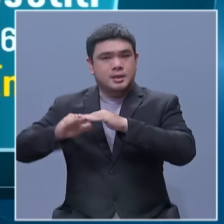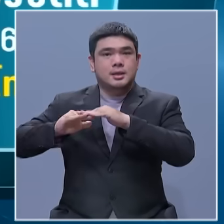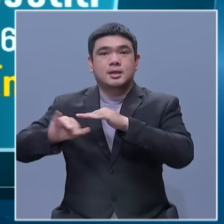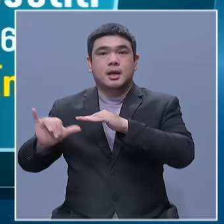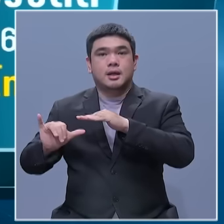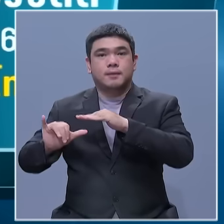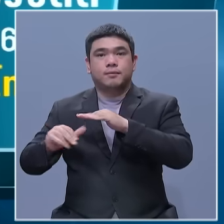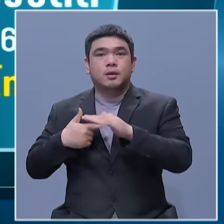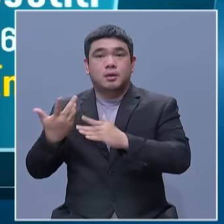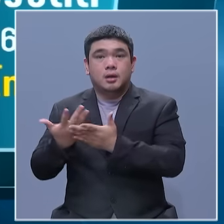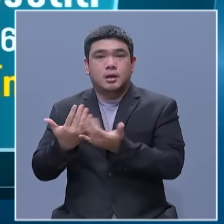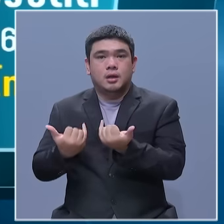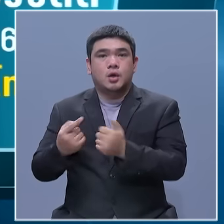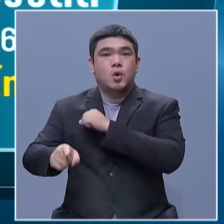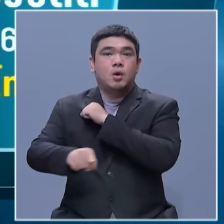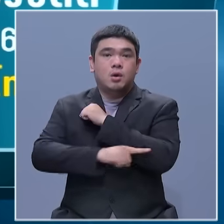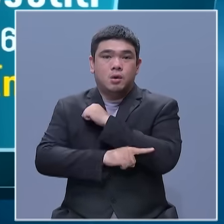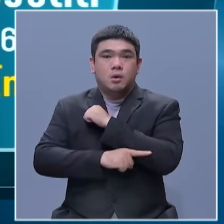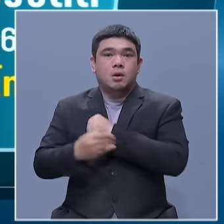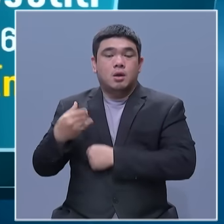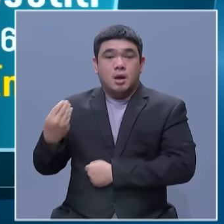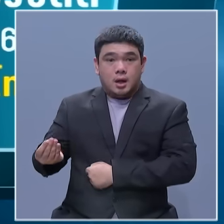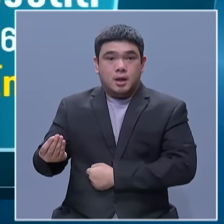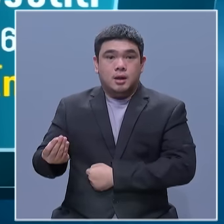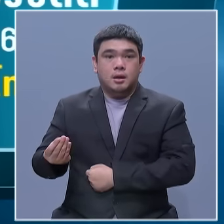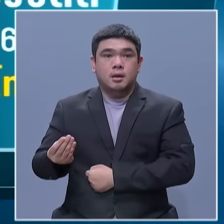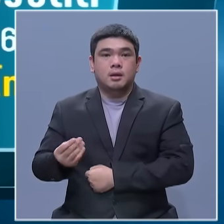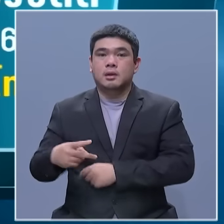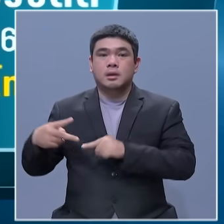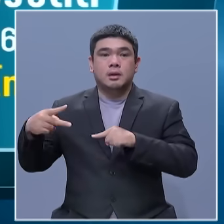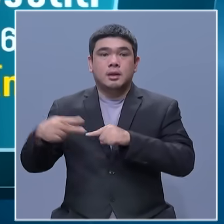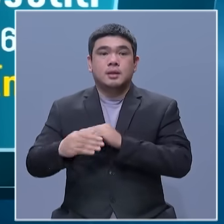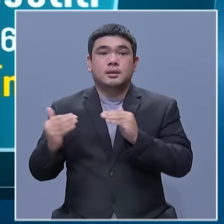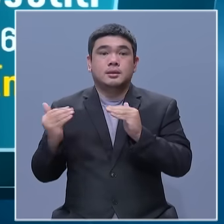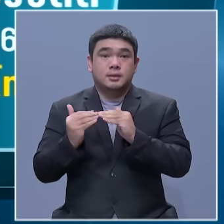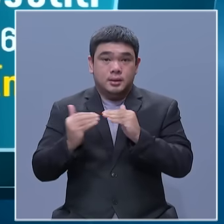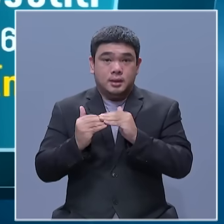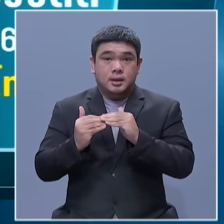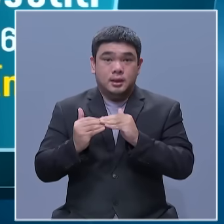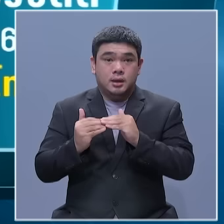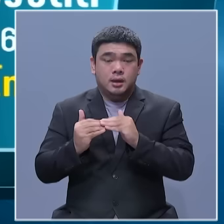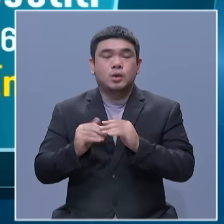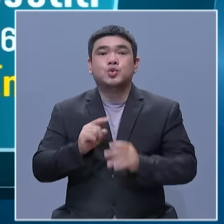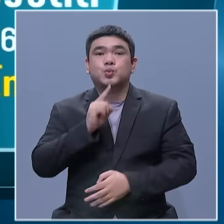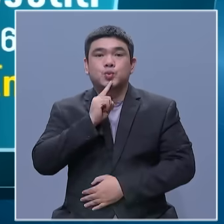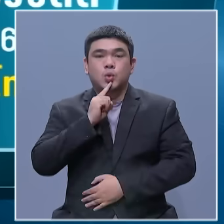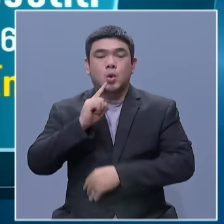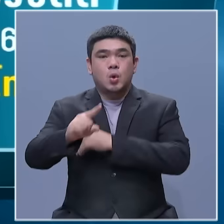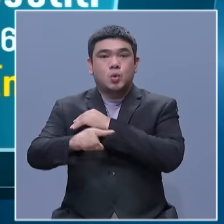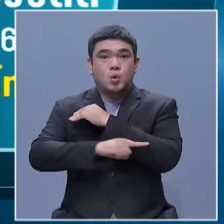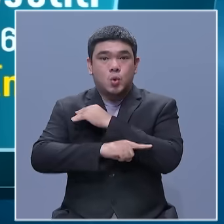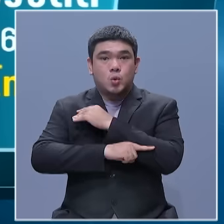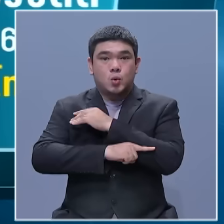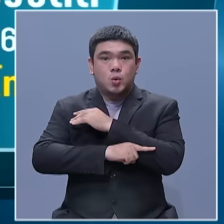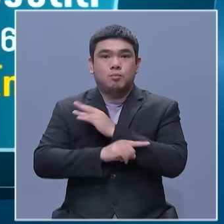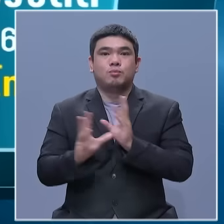ลยมีการลงโทษบอกว่าจะต้องมีการตัดสิทธิ์นะครับแล้วก็ใช้คำว่าฆาตโทษตลอดส